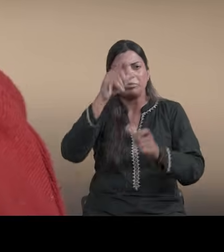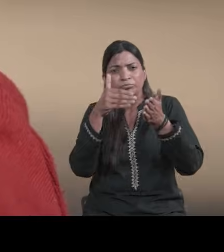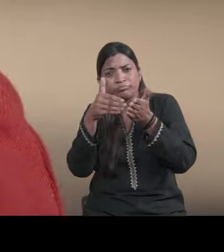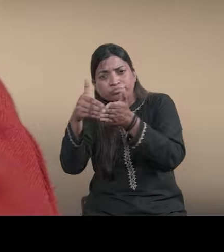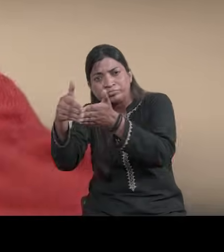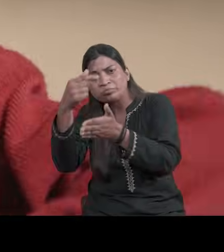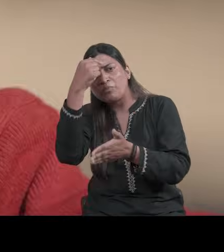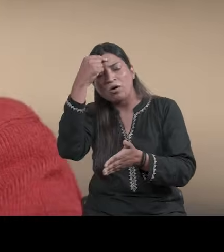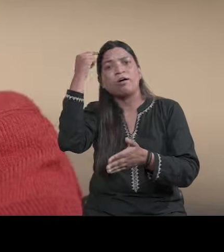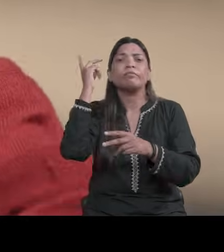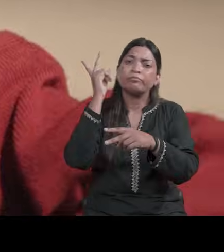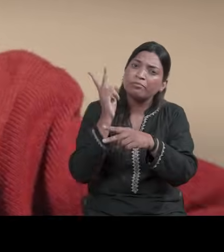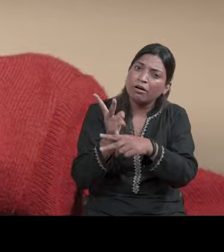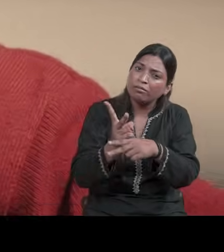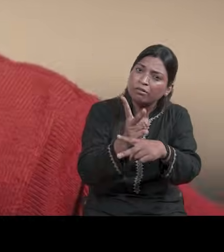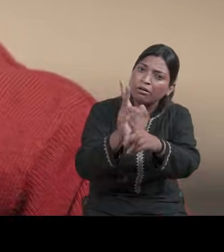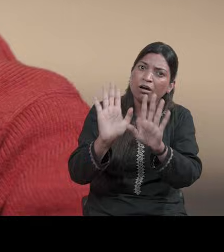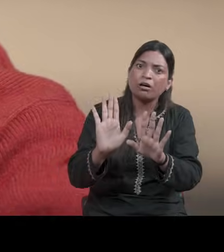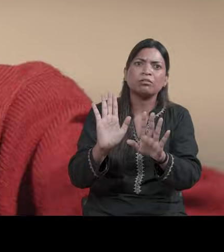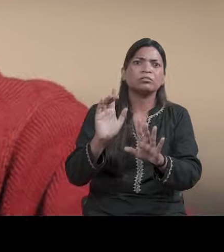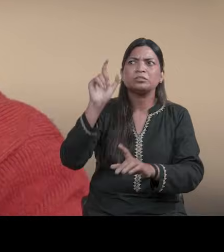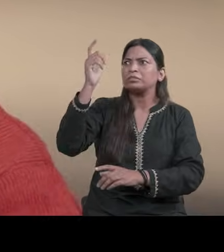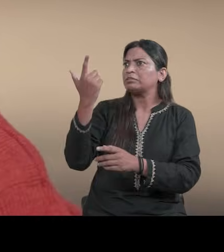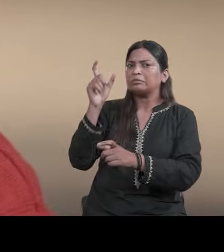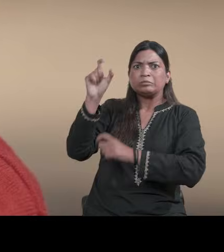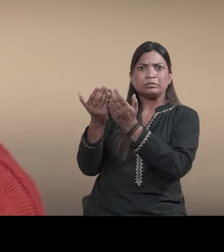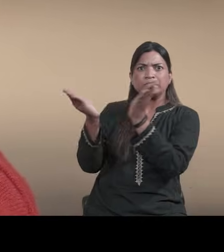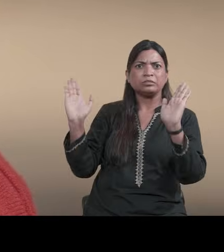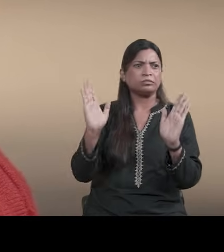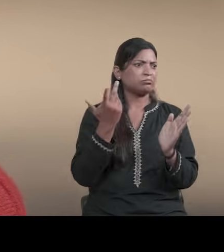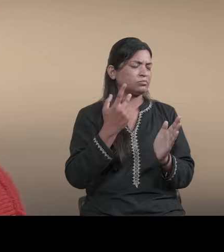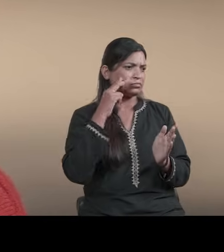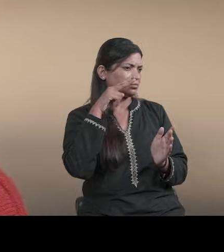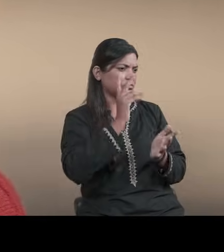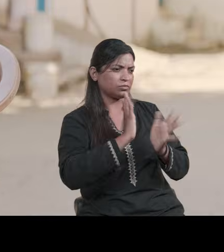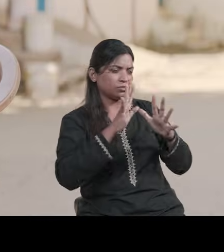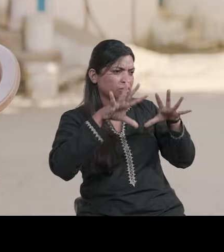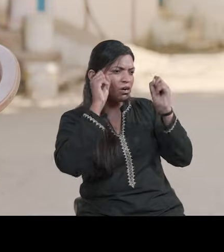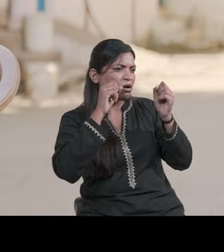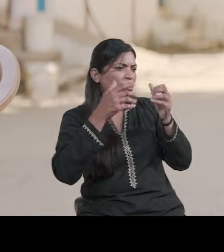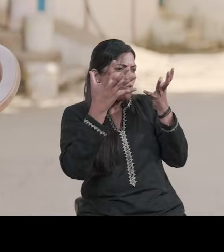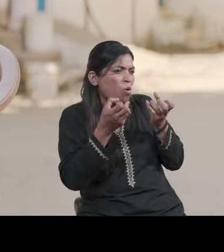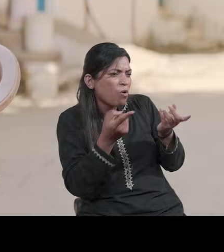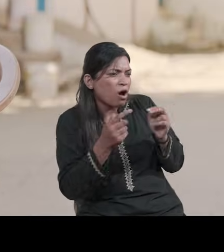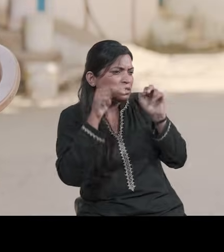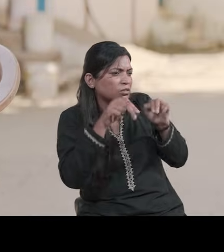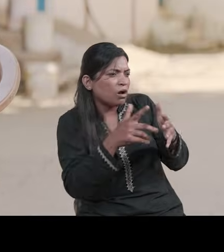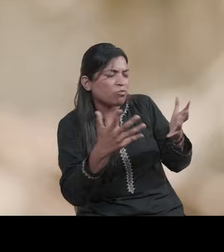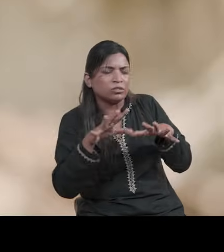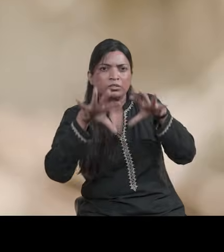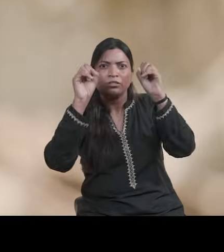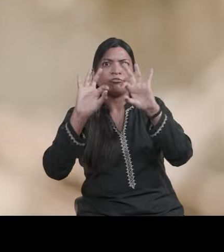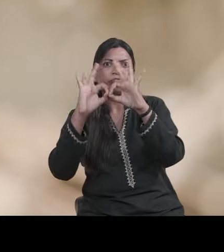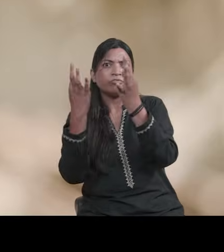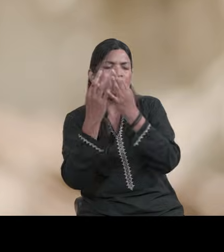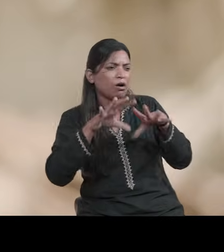पर लोग इनकी नीड्स को समझ नहीं पाते हैं, घर में माँ बाप भी उनकी नीड्स नहीं समझ पाते हैं। कई बार पहले तो ऐसा होता था कि देवी का प्रकोप या भगवान का